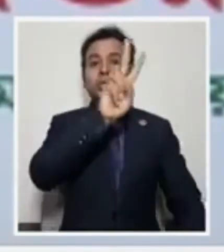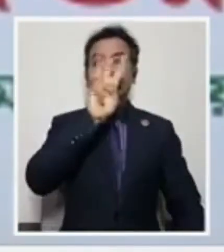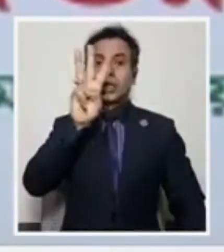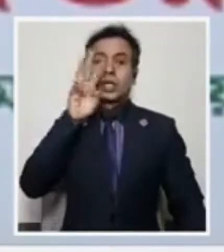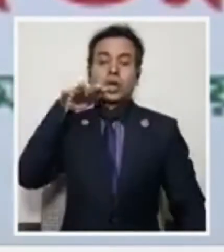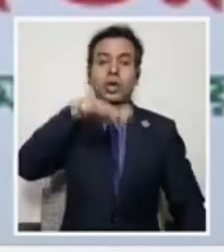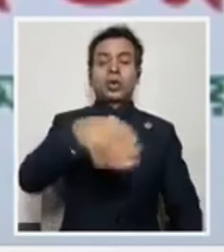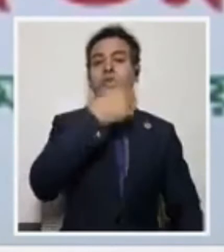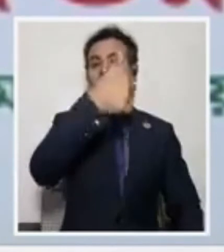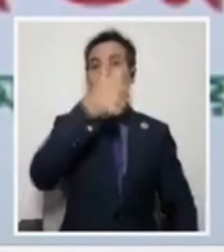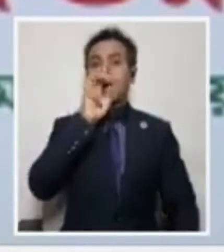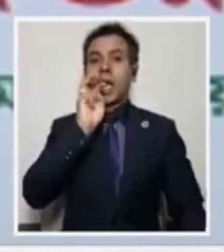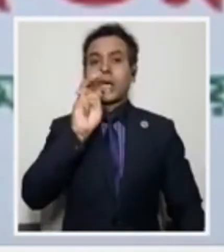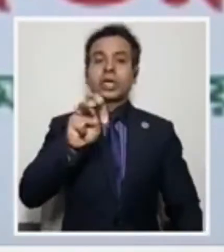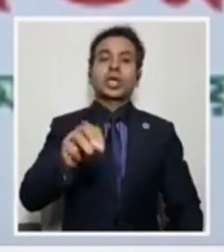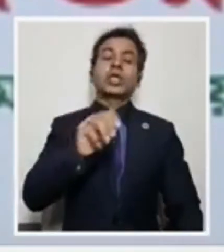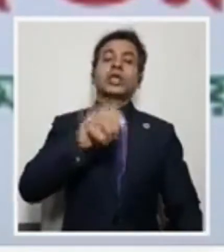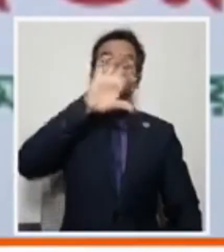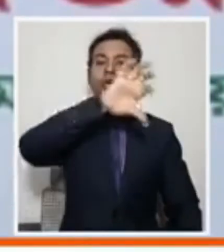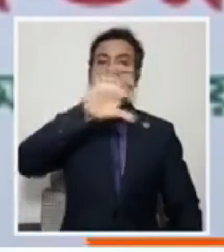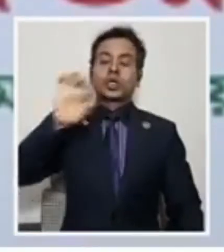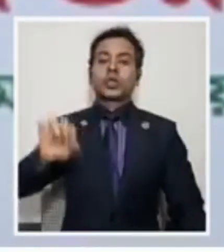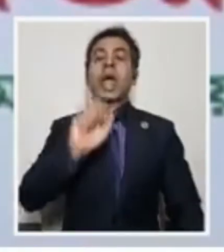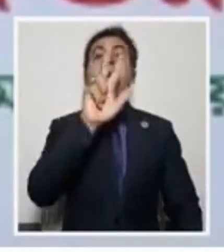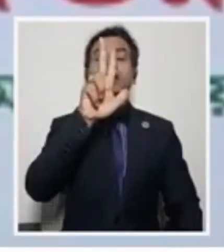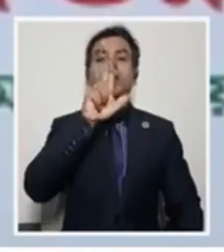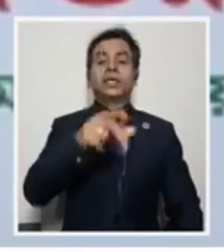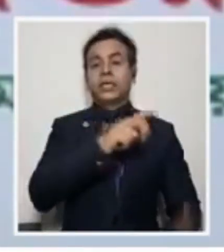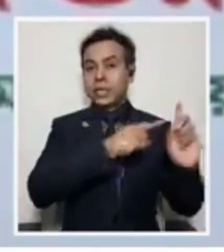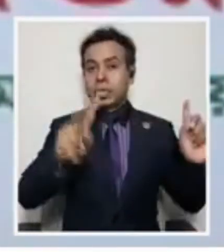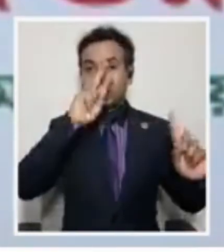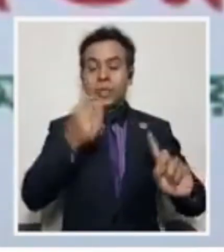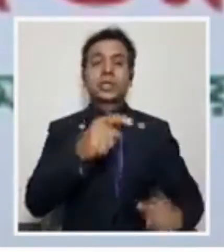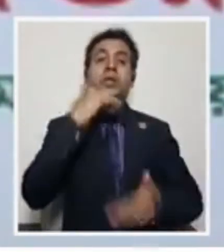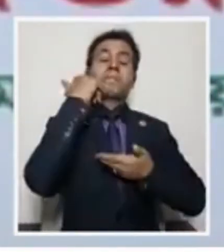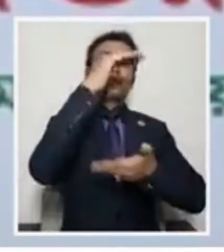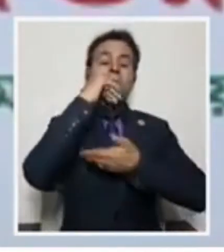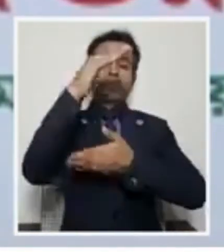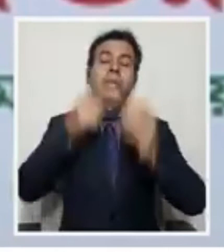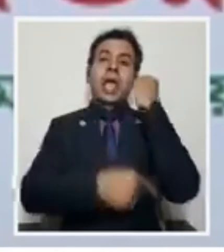23,06,908টি ব্যক্তিগত সুরক্ষা সামগ্রী এ পর্যন্ত সংগৃহীত হয়েছে এবং এ পর্যন্ত বিতরণ হয়েছে